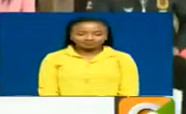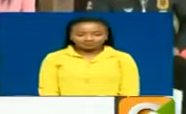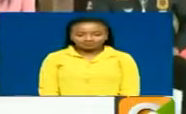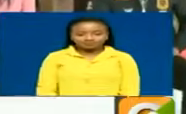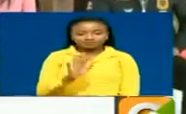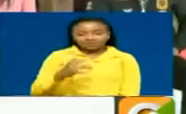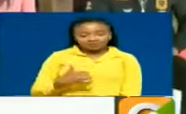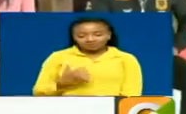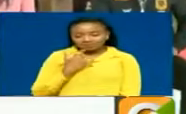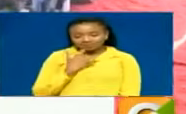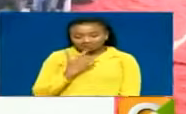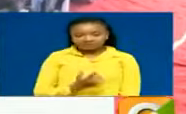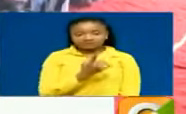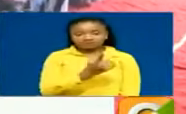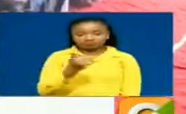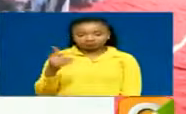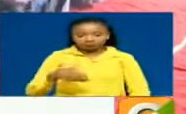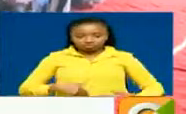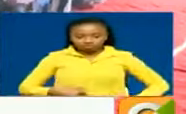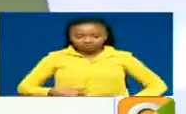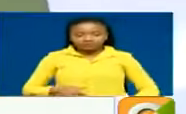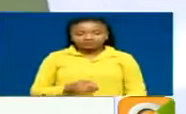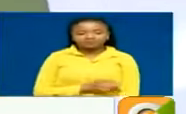I am telling you as the young people of this nation,